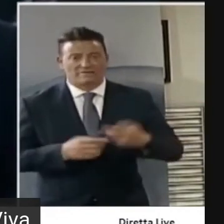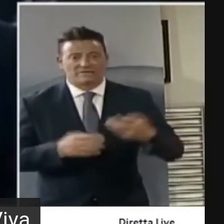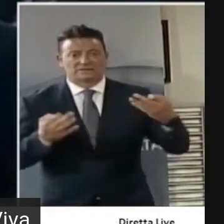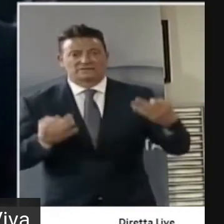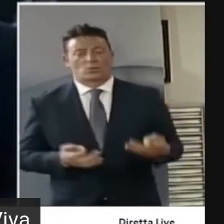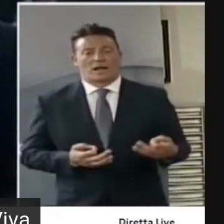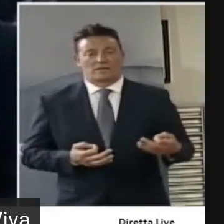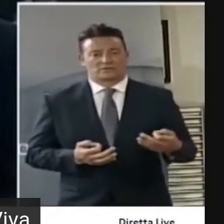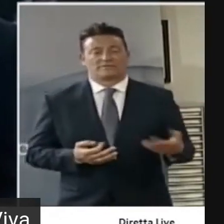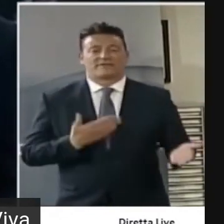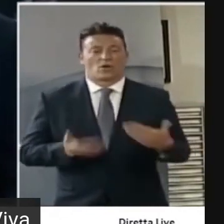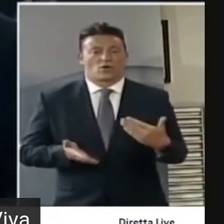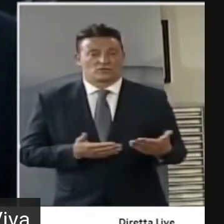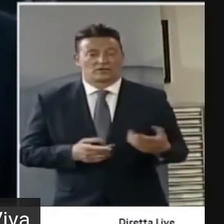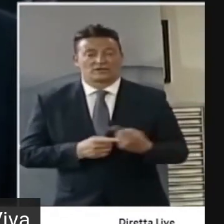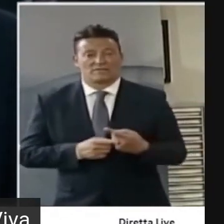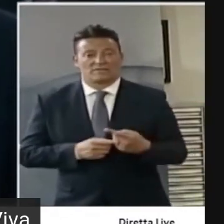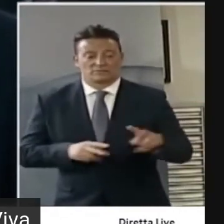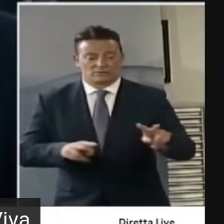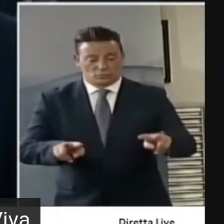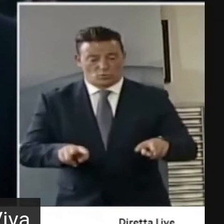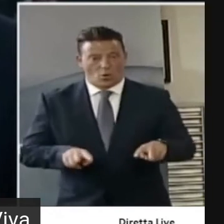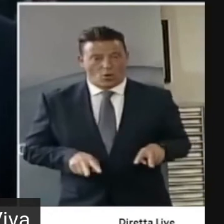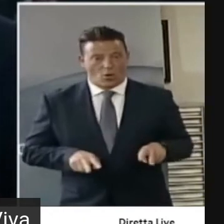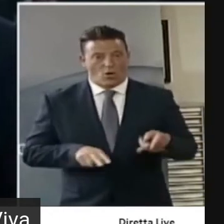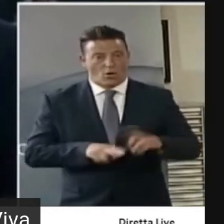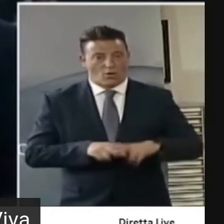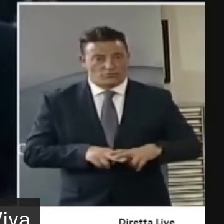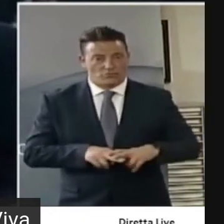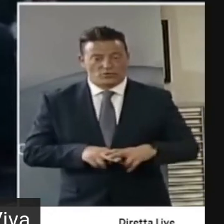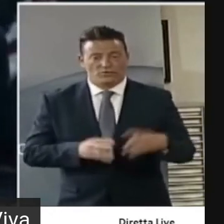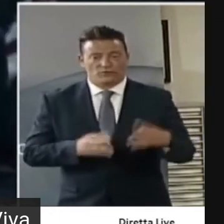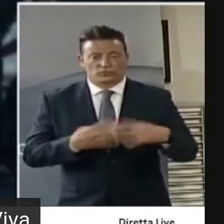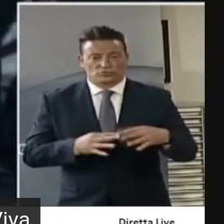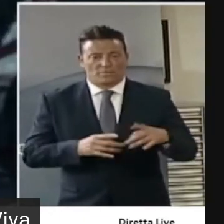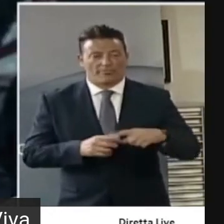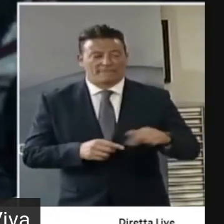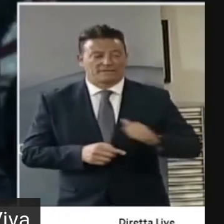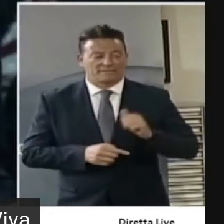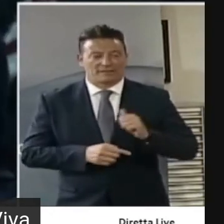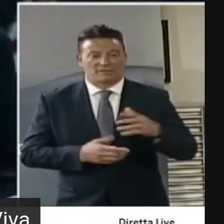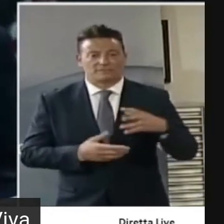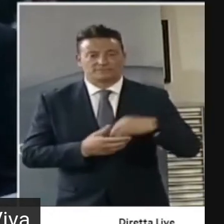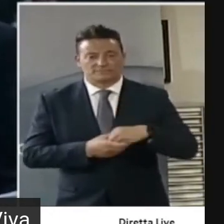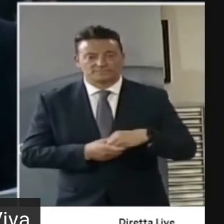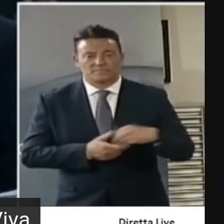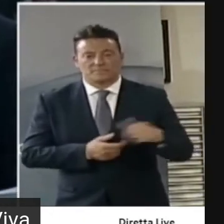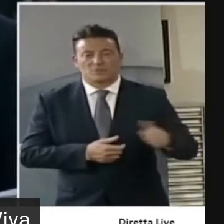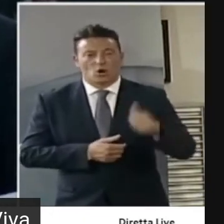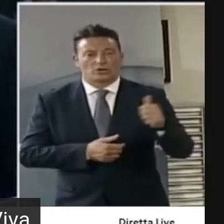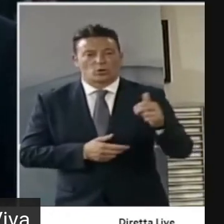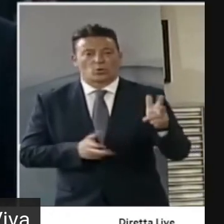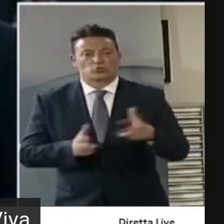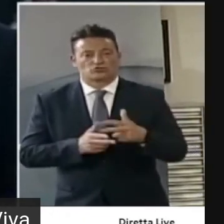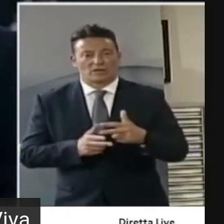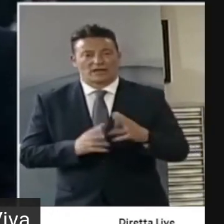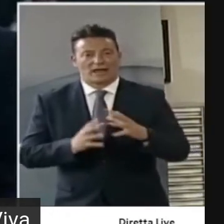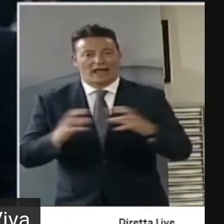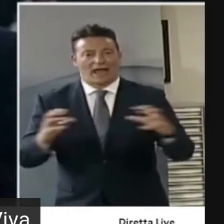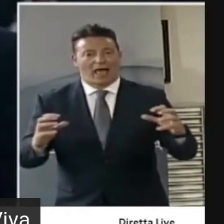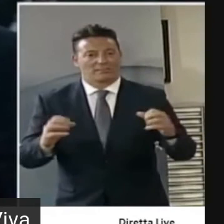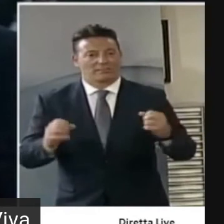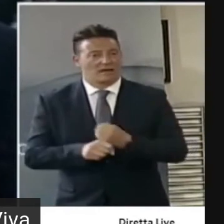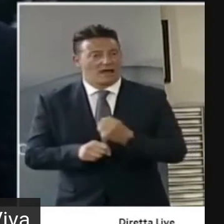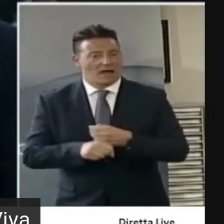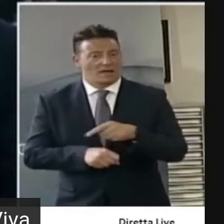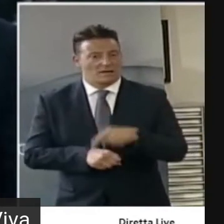e al più presto raddoppiata in tutto il suo tratto in lotti funzionali ed indipendenti, inserendola tra le priorità urgenti da cantierare, e